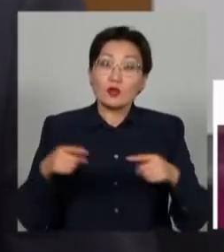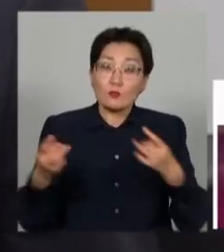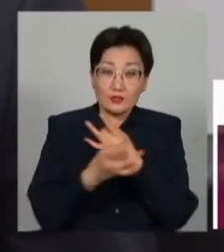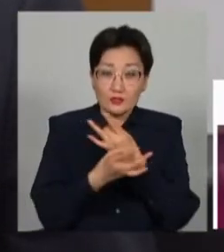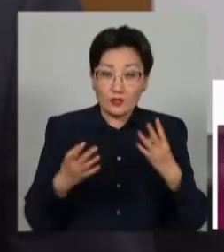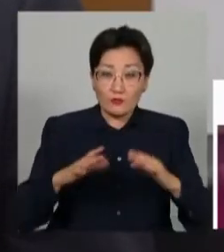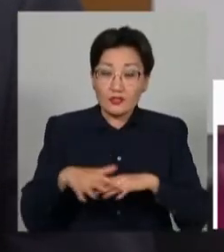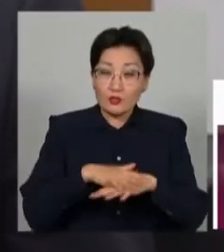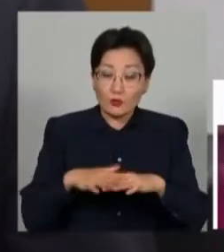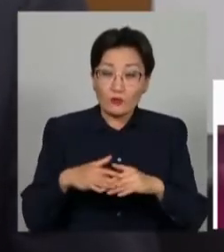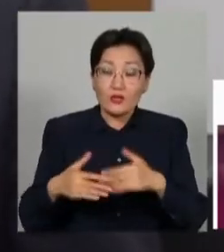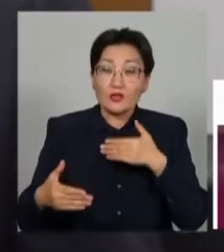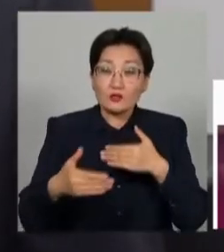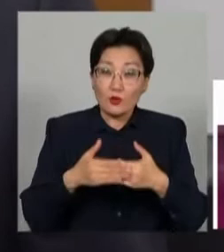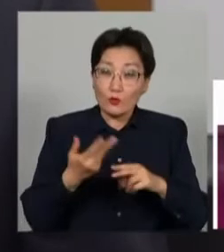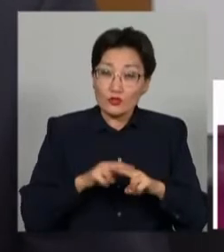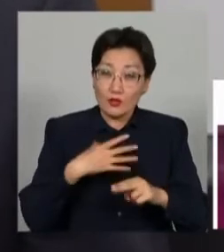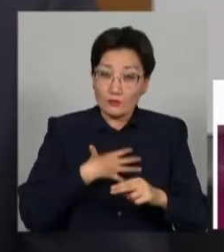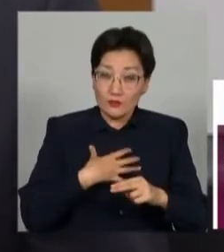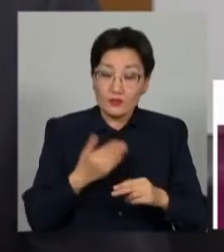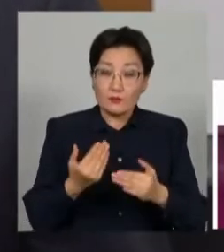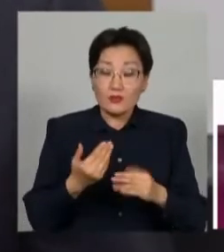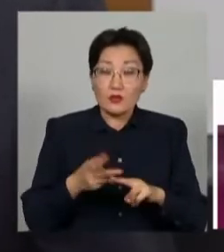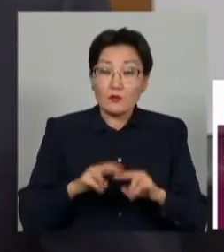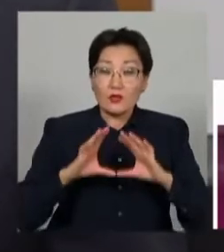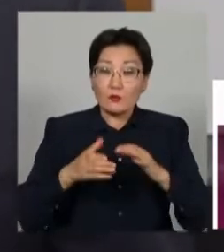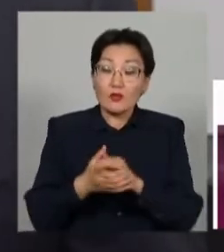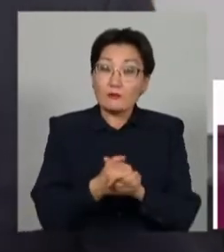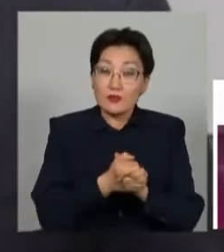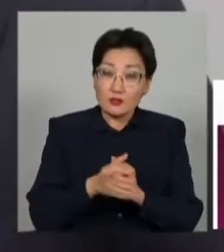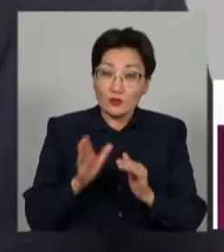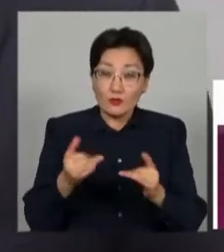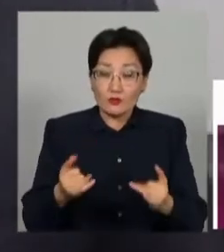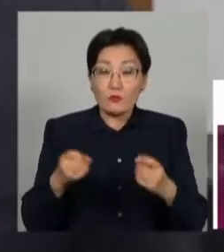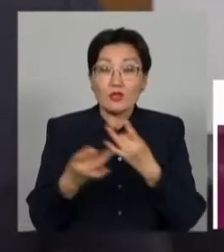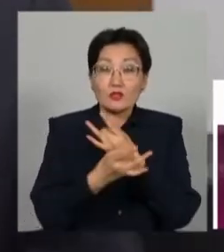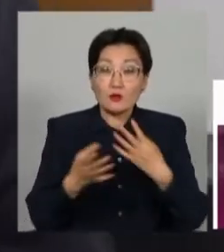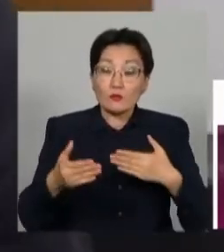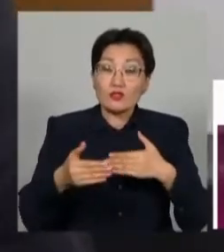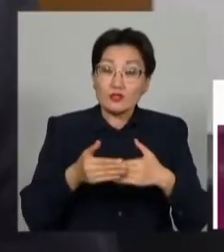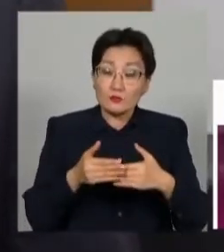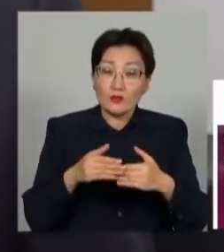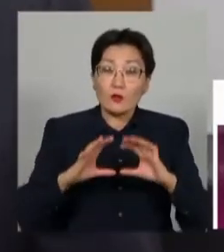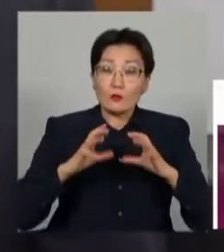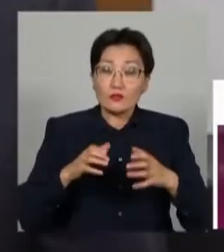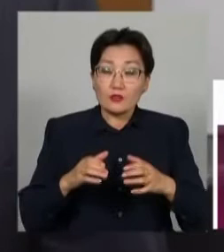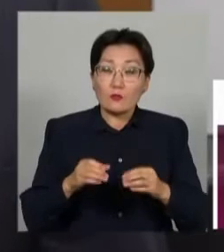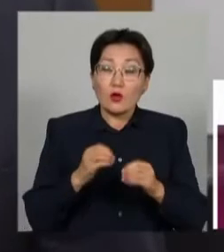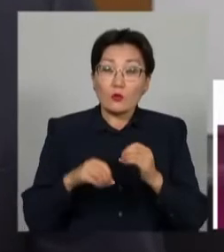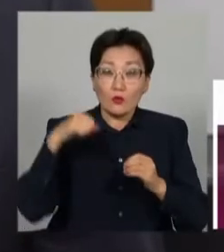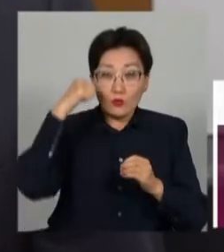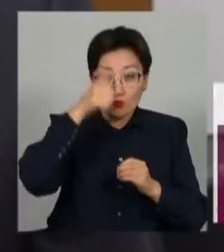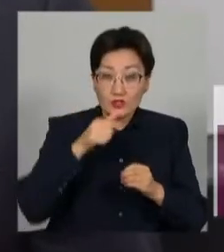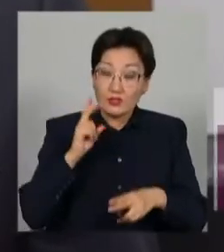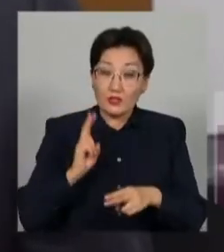пен халықты жақындастыру өте маңызды. Сонда ғана әлемде бейбітшілік болады. Бүгінде мәдениетте жақындасуының халықаралық 10 жылдығының да